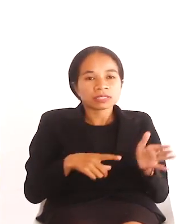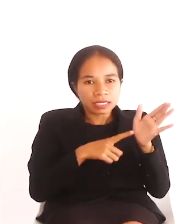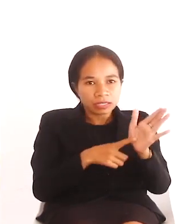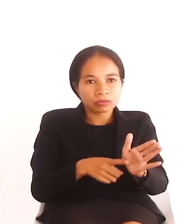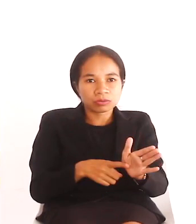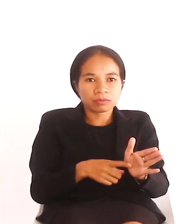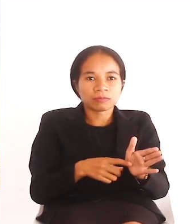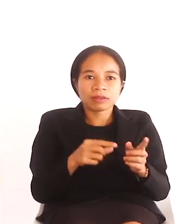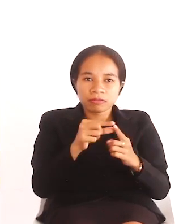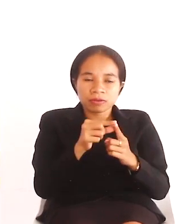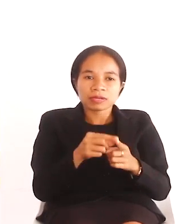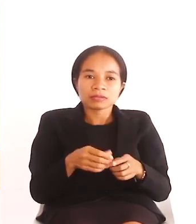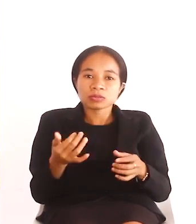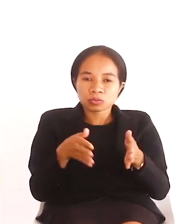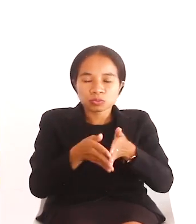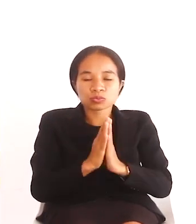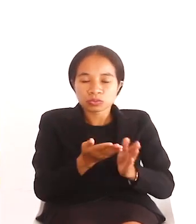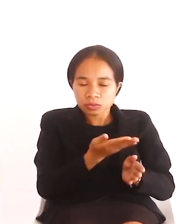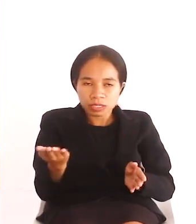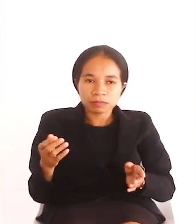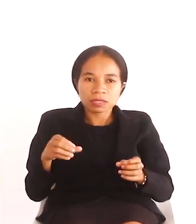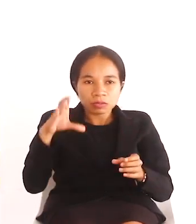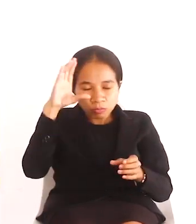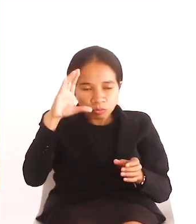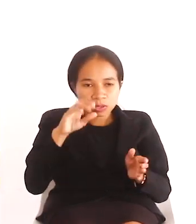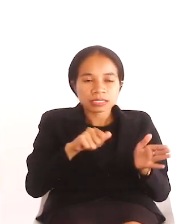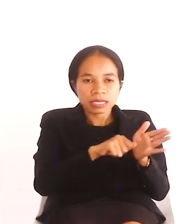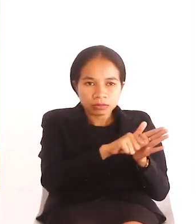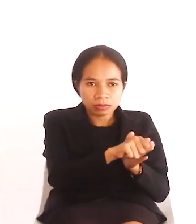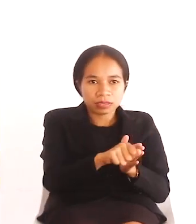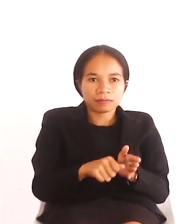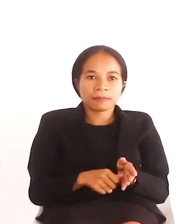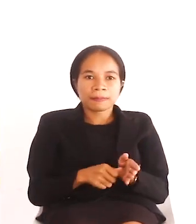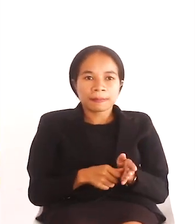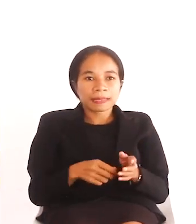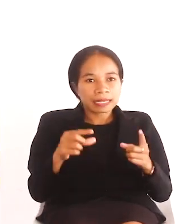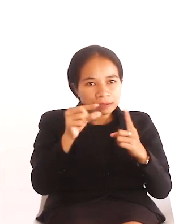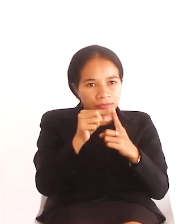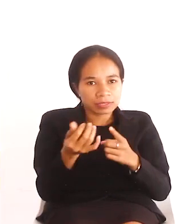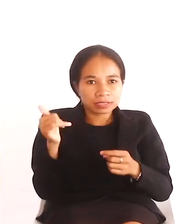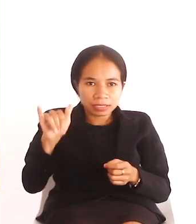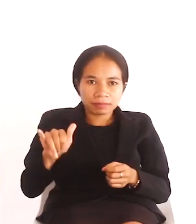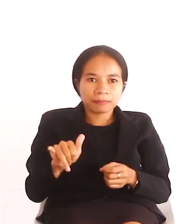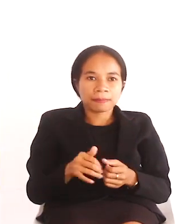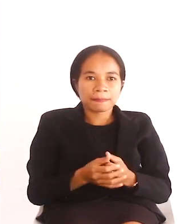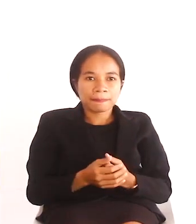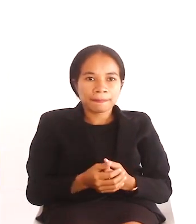fuan balung, no husu alin sira, atu buka sirenya antonimo. Lia fuan sira mak?